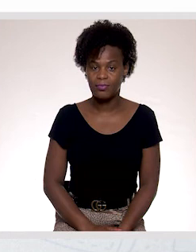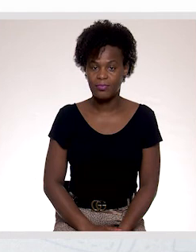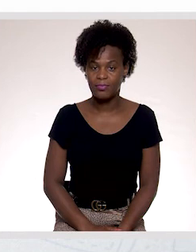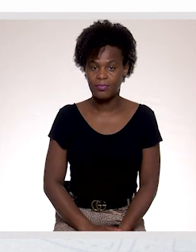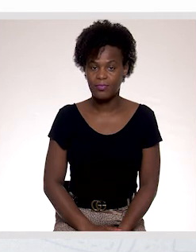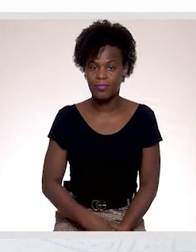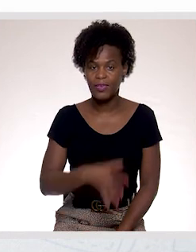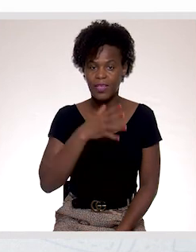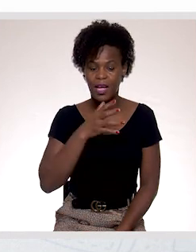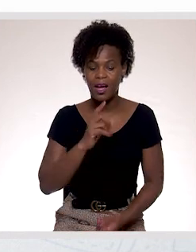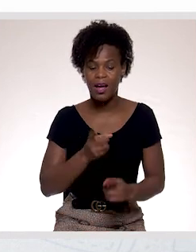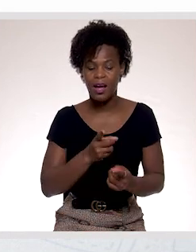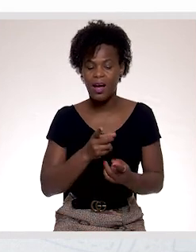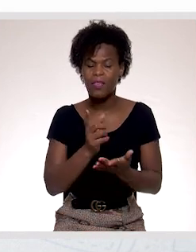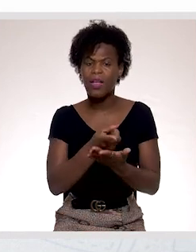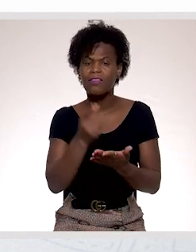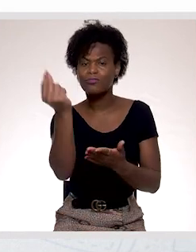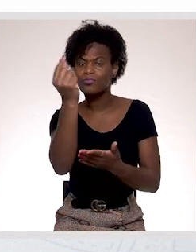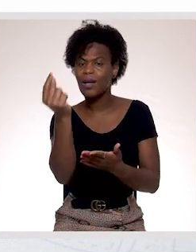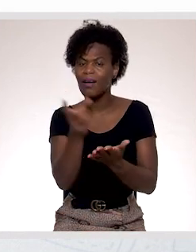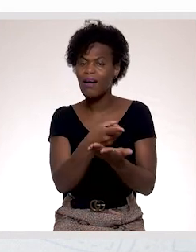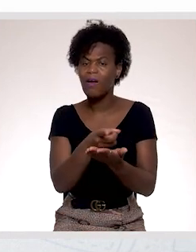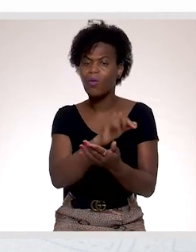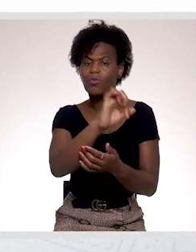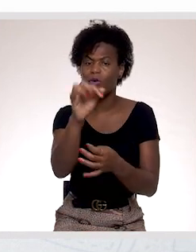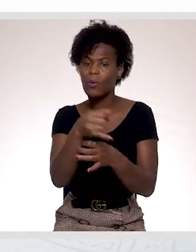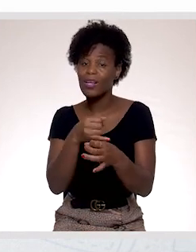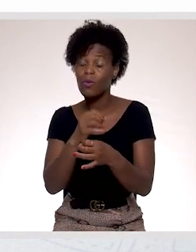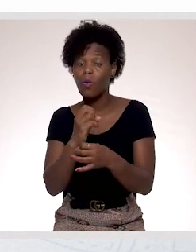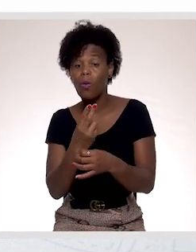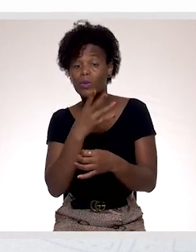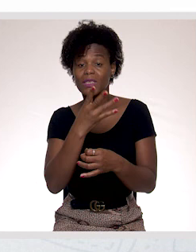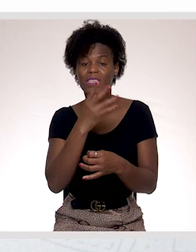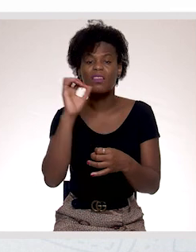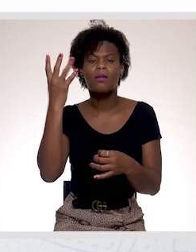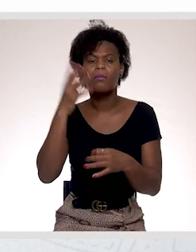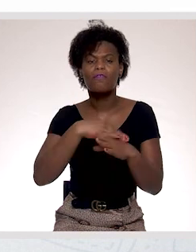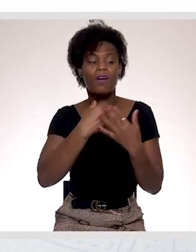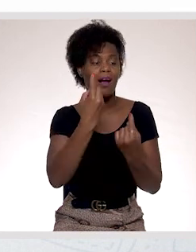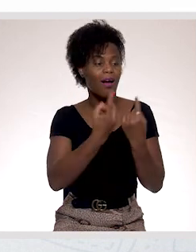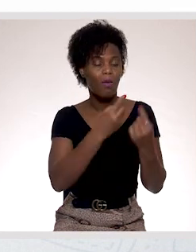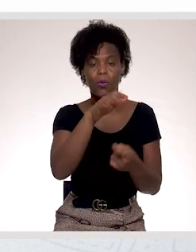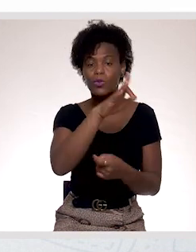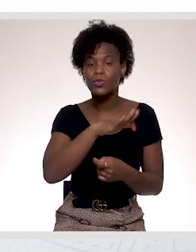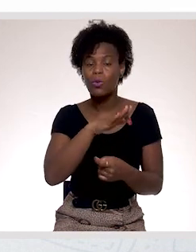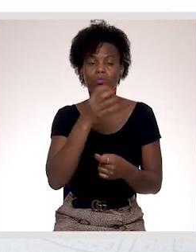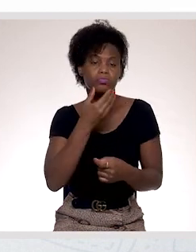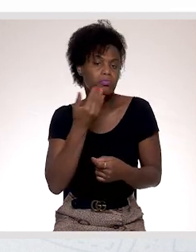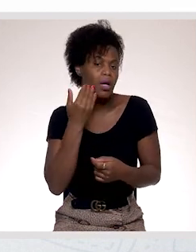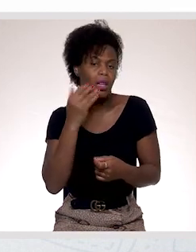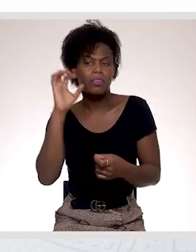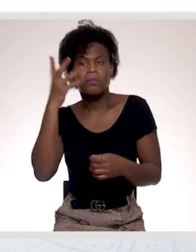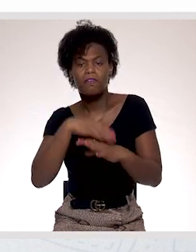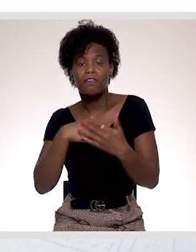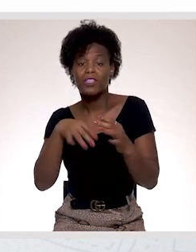Dessine la carte de ton île où tu indiques le temps qu'il fait dans chaque région. Selon le temps qu'il fait, choisis